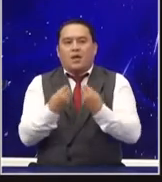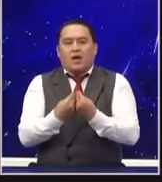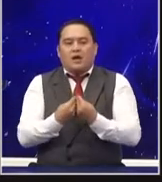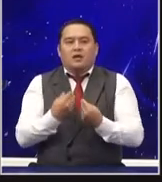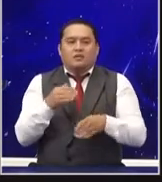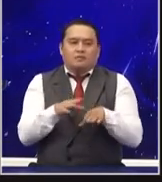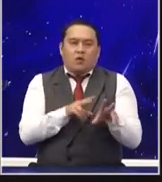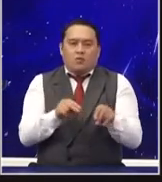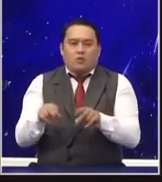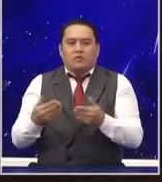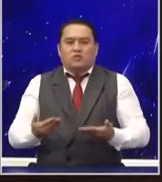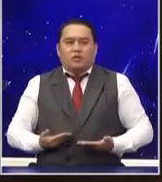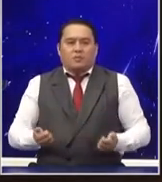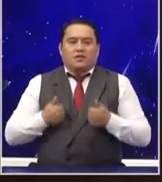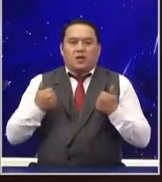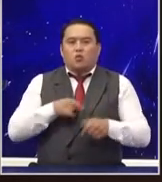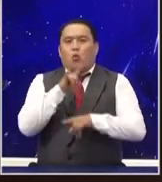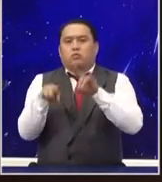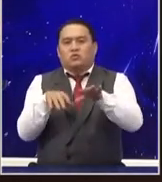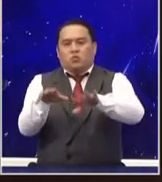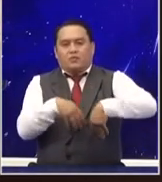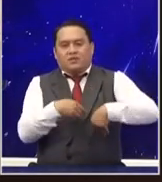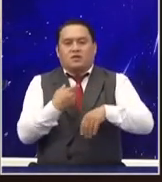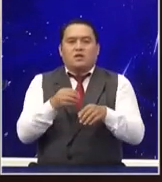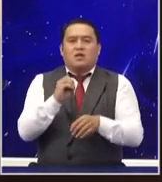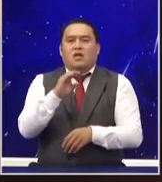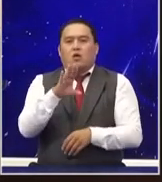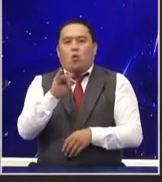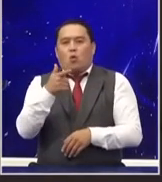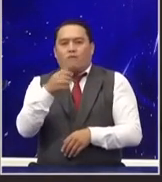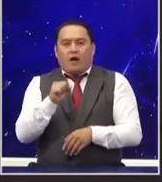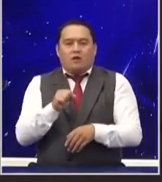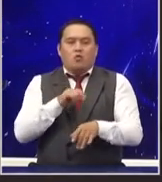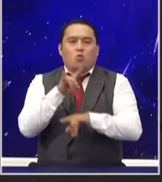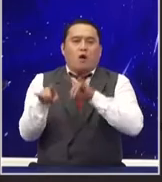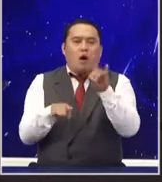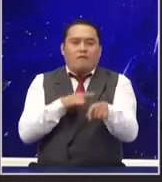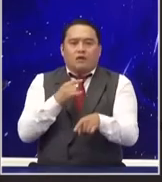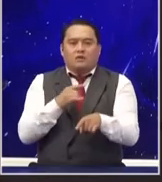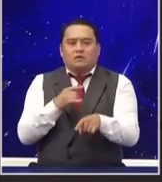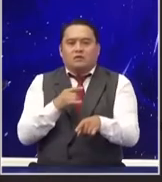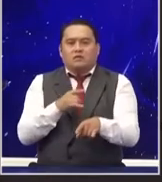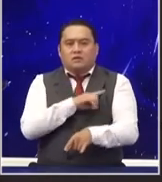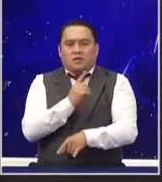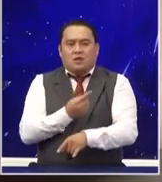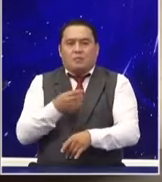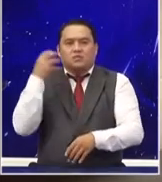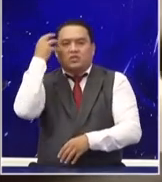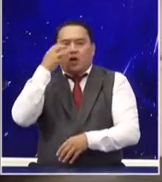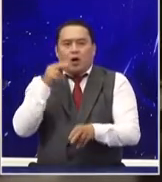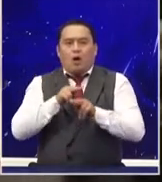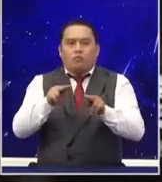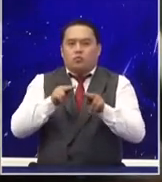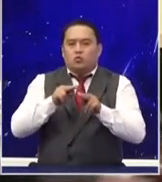Савере блага и всеми силами пыталась убедить ее покинуть ряды свидетелей Иеговы. Однако уговоры последних оказались сильнее. Психологи,